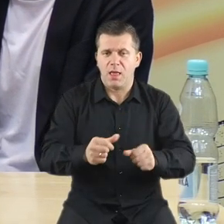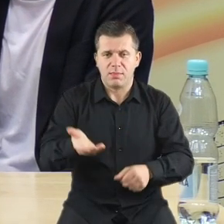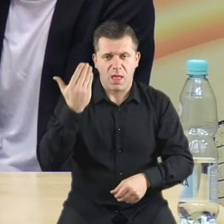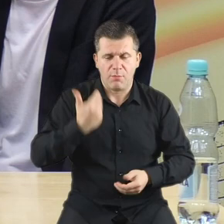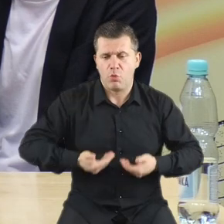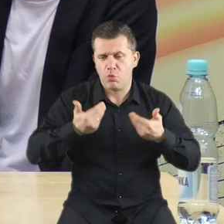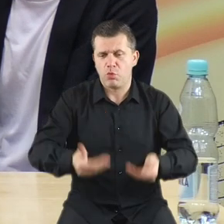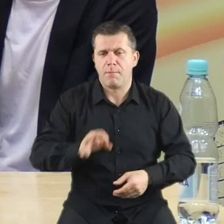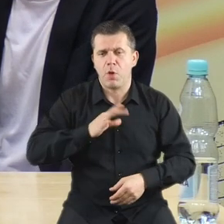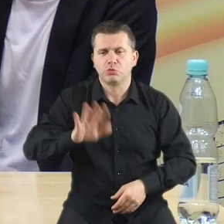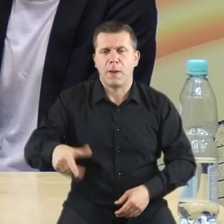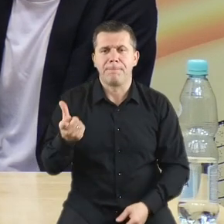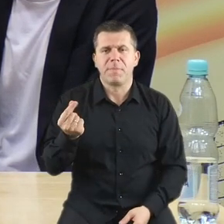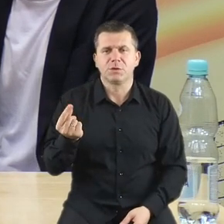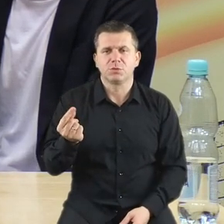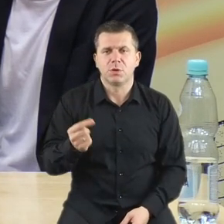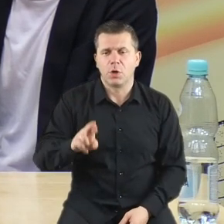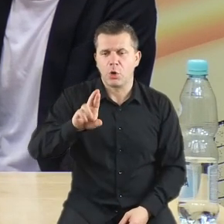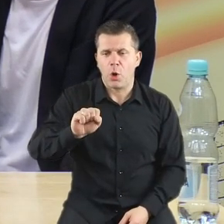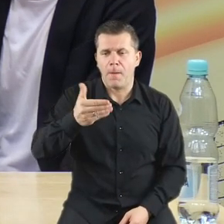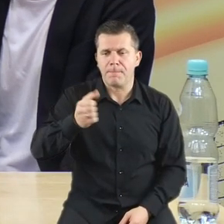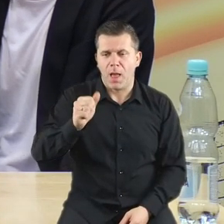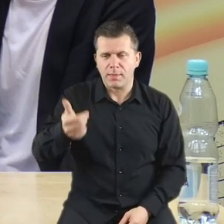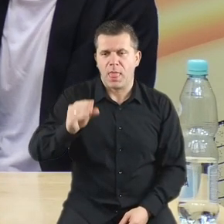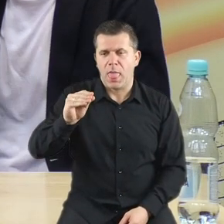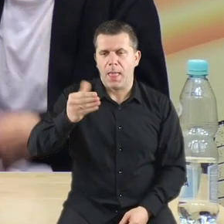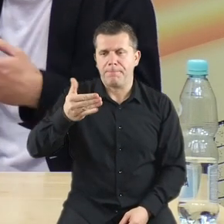bliźniaki, Roman i Emil. I oni tak